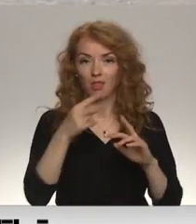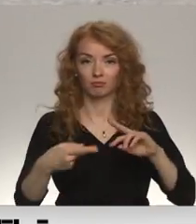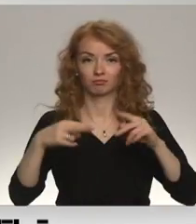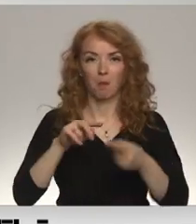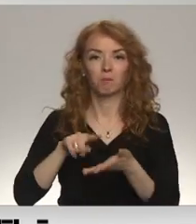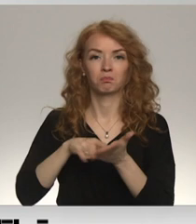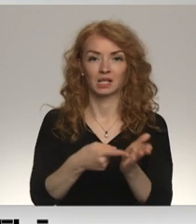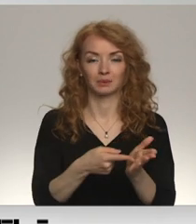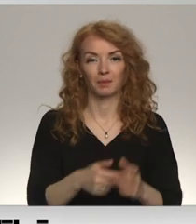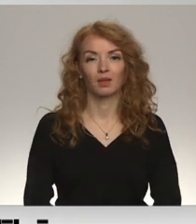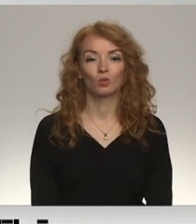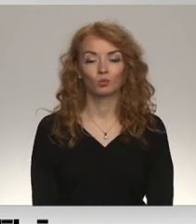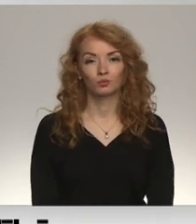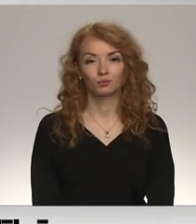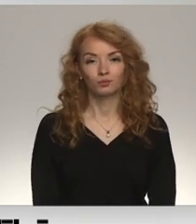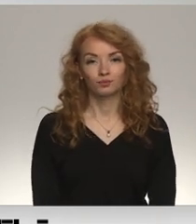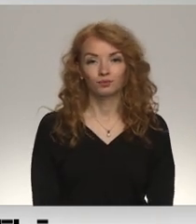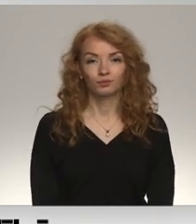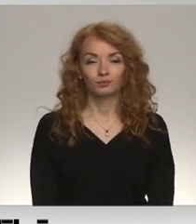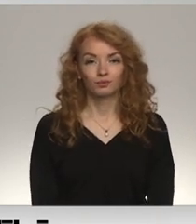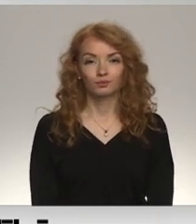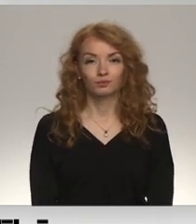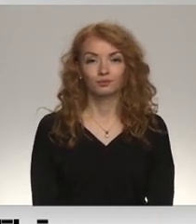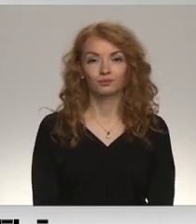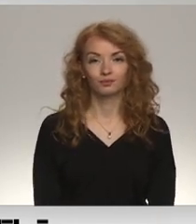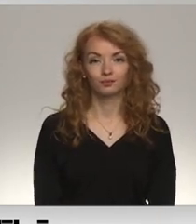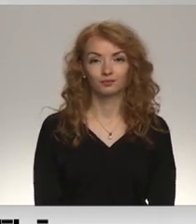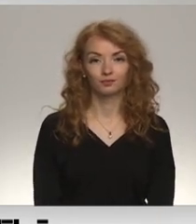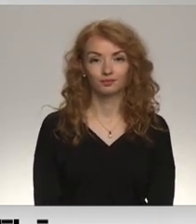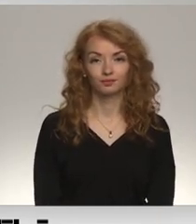Ausmas Prukte, Beatrise Jakobsone, Andrejs Mažāns, Latgales reģionālā televīzija.